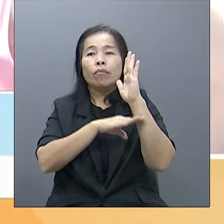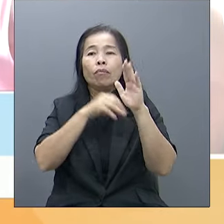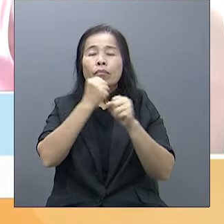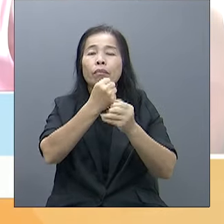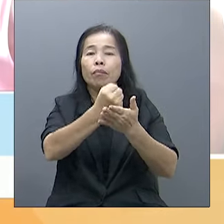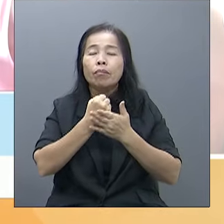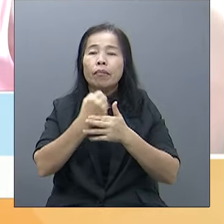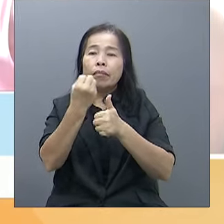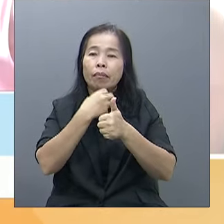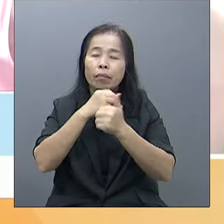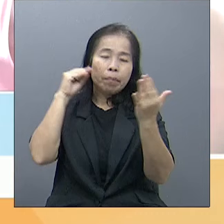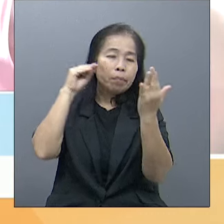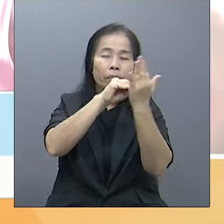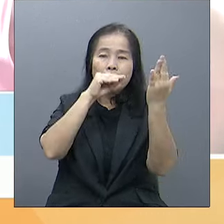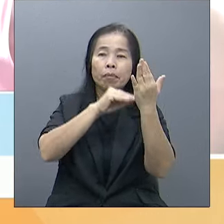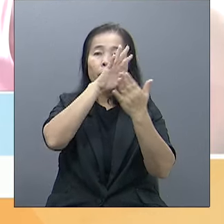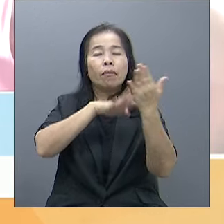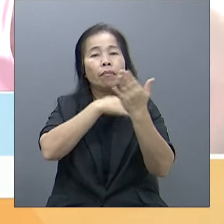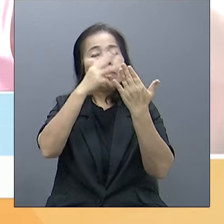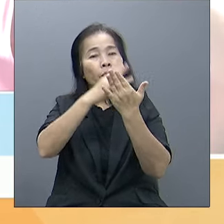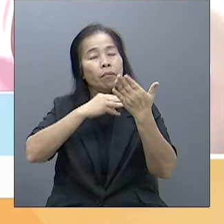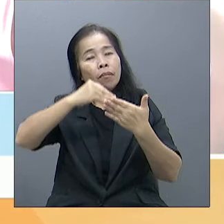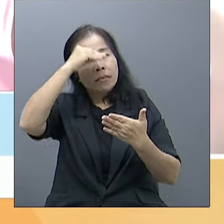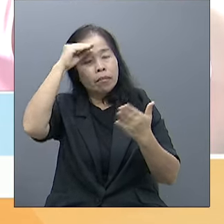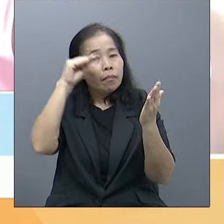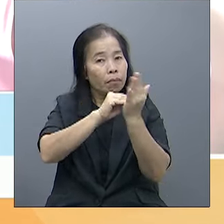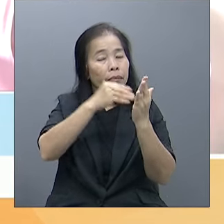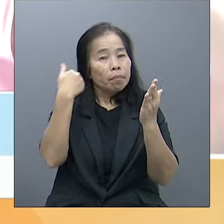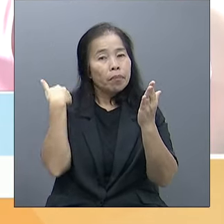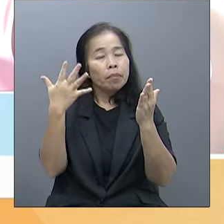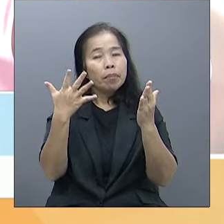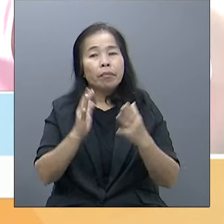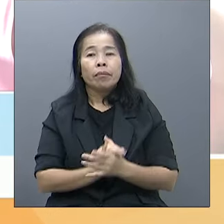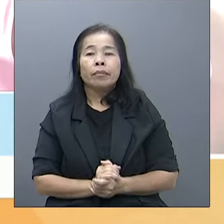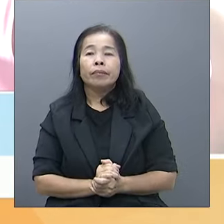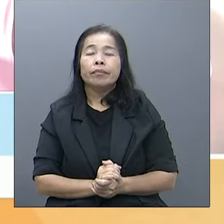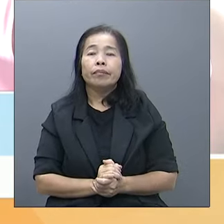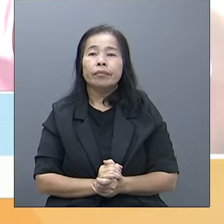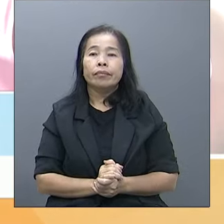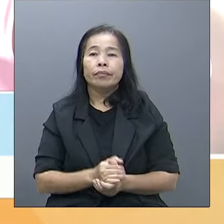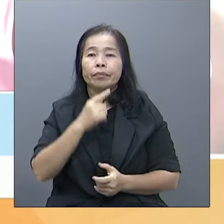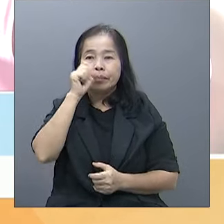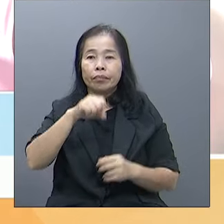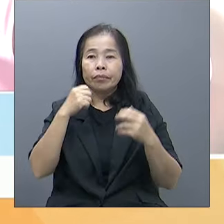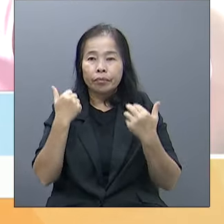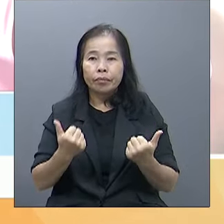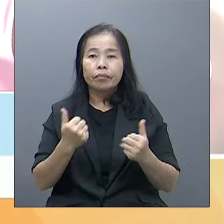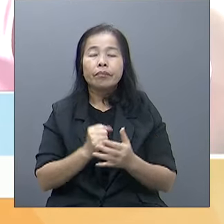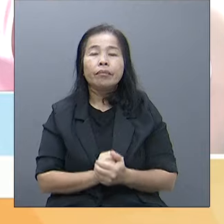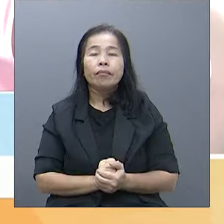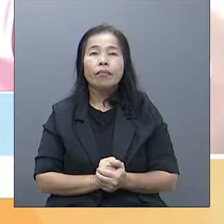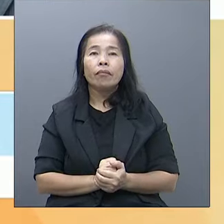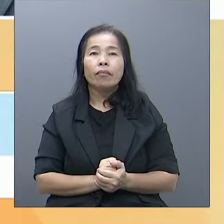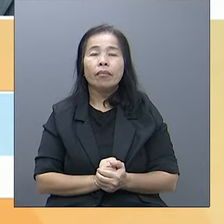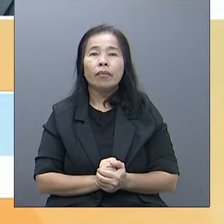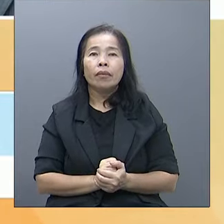ปในหลักสูตรบ้างไหมคะมันมีแผนไหมคะท่านโฆษก คือจริงๆก็ต้องเรียนว่าเรื่องพวกนี้นะครับผมว่า